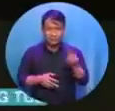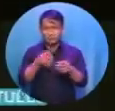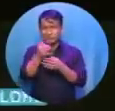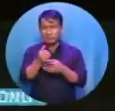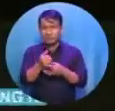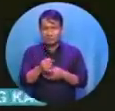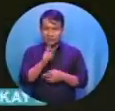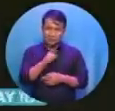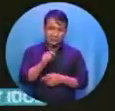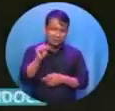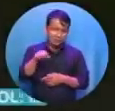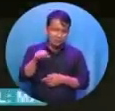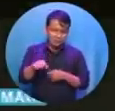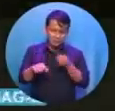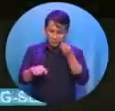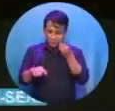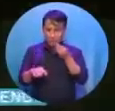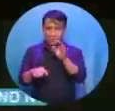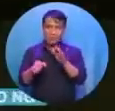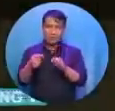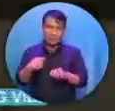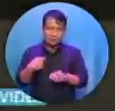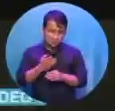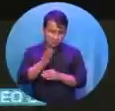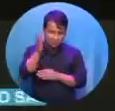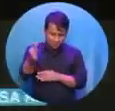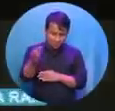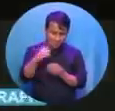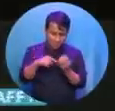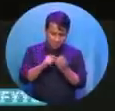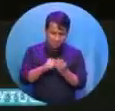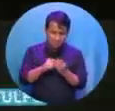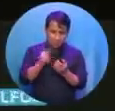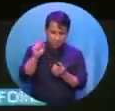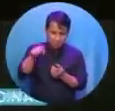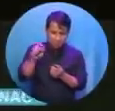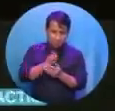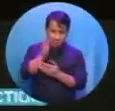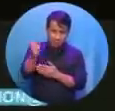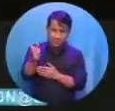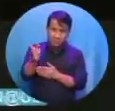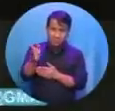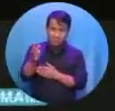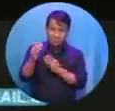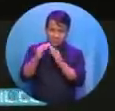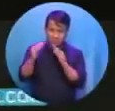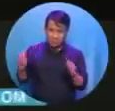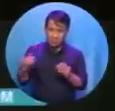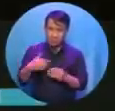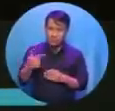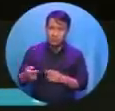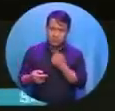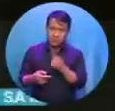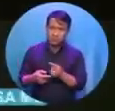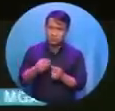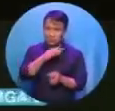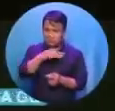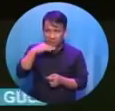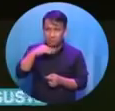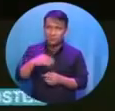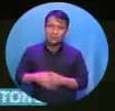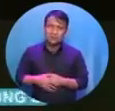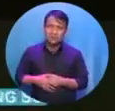Oo nga po, sir. Pauwi. Doon po sana, sir, kami pupunta sa mismong tinutuloyan nila. Hmm. Sa may bukid.